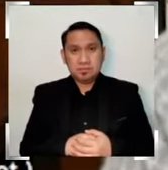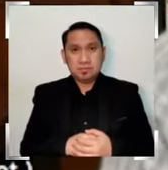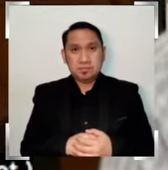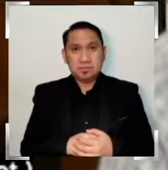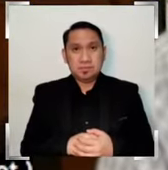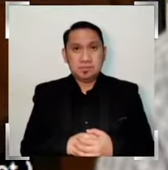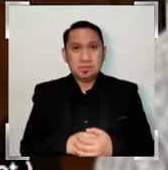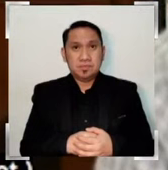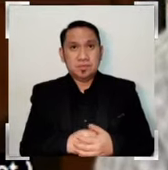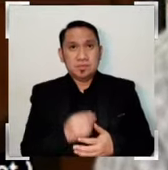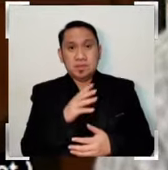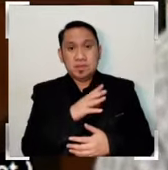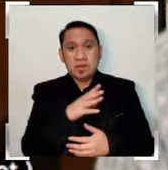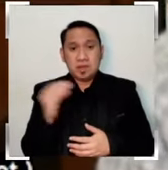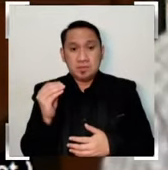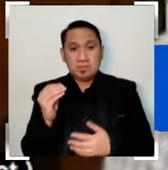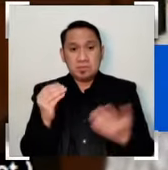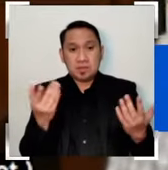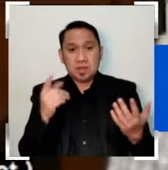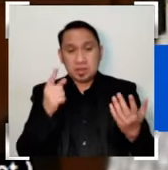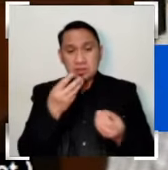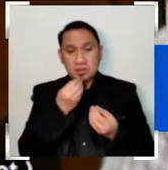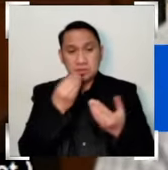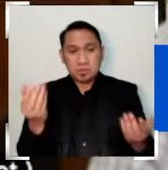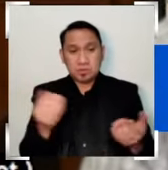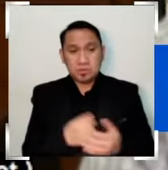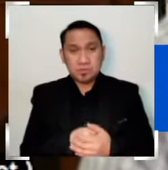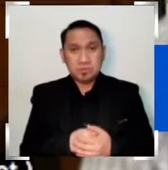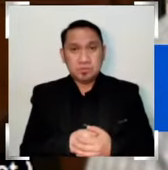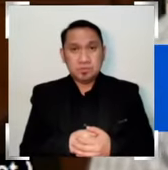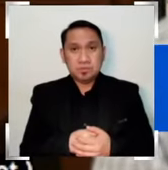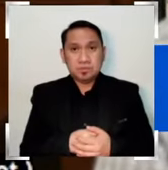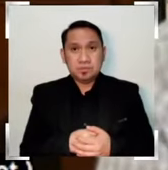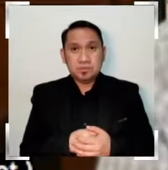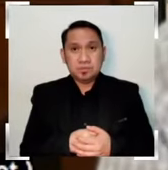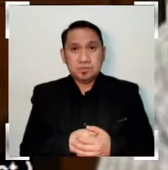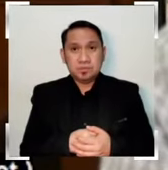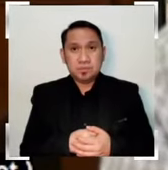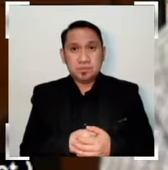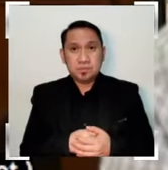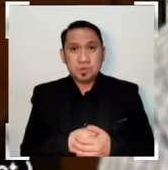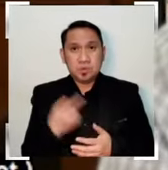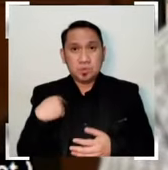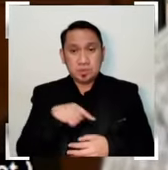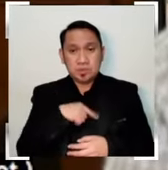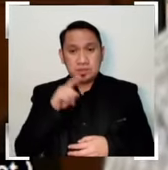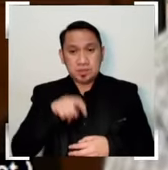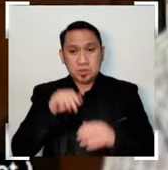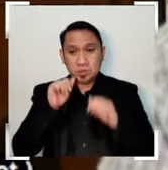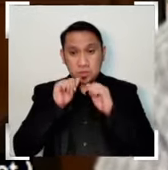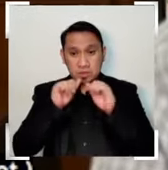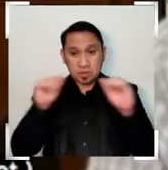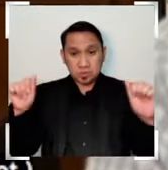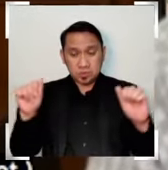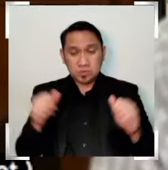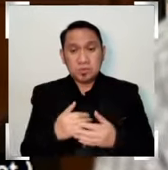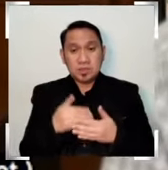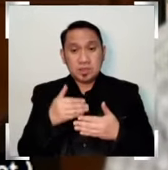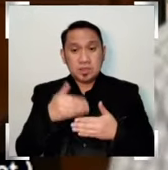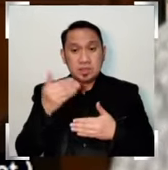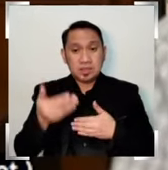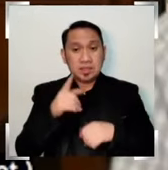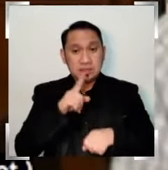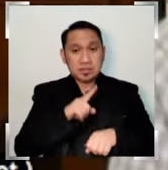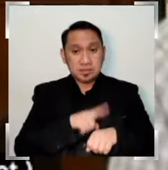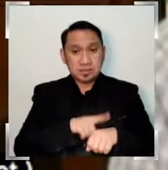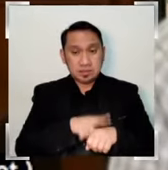not in favor of invoking the treaty right now. No? We just announced that the next time you do this, we will